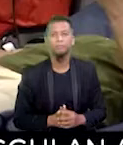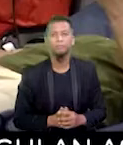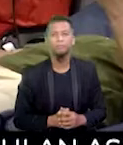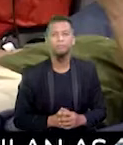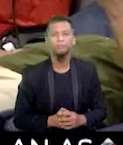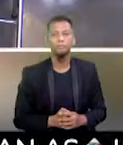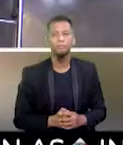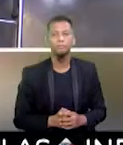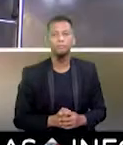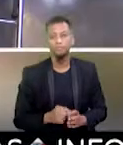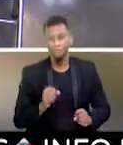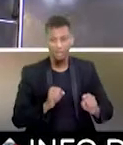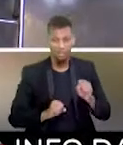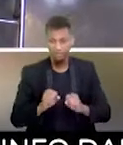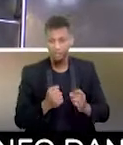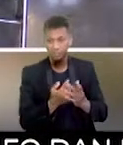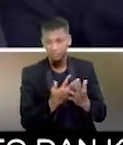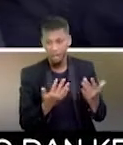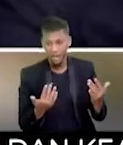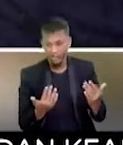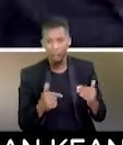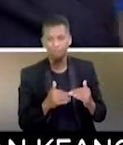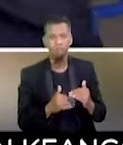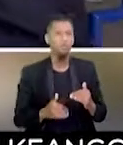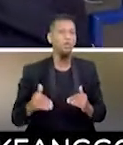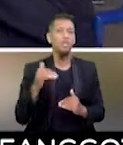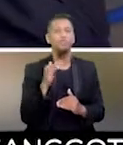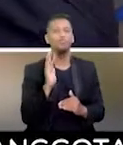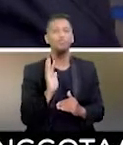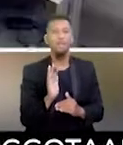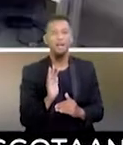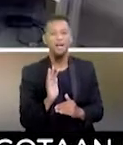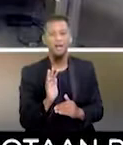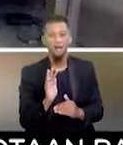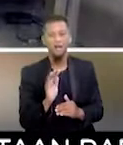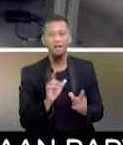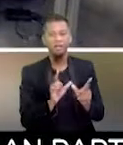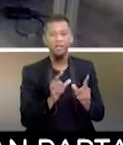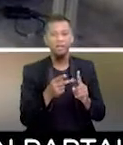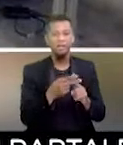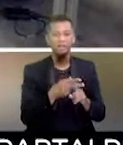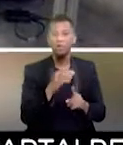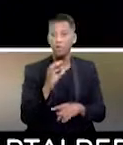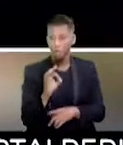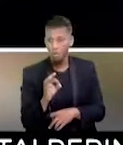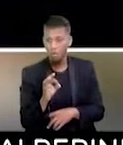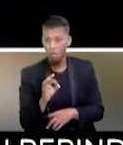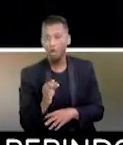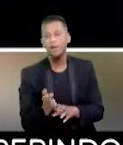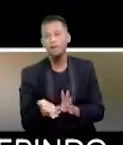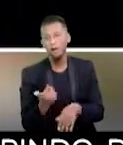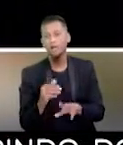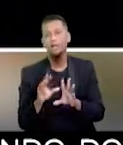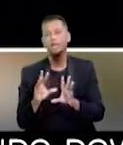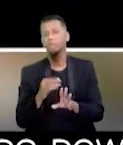juga sudah semua orang lebih mobile gitu ya, dengan adanya work from office kembali dan adanya juga